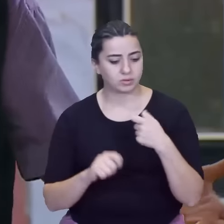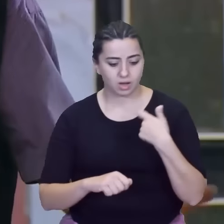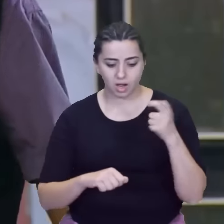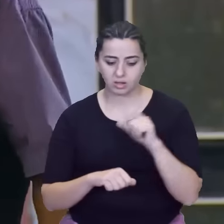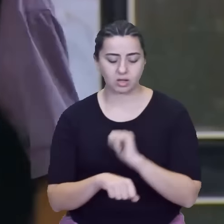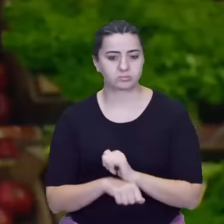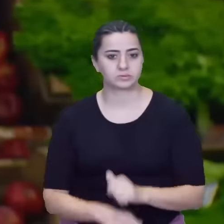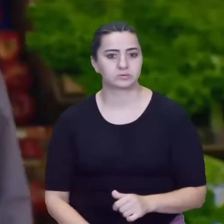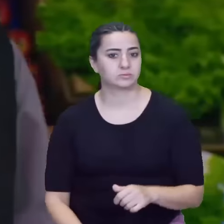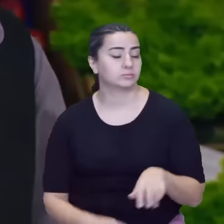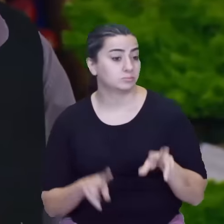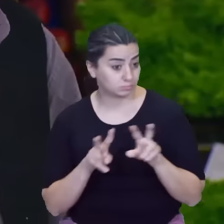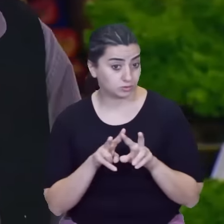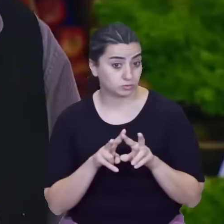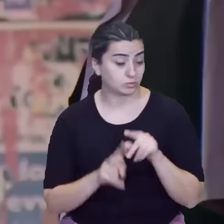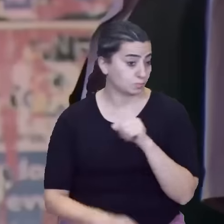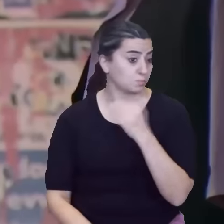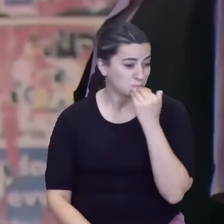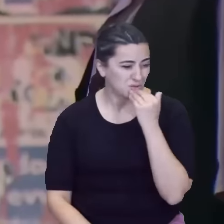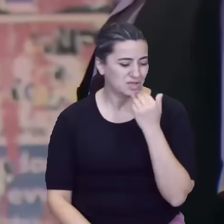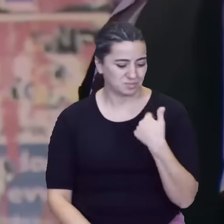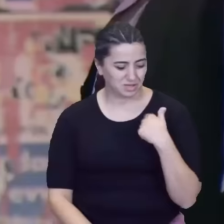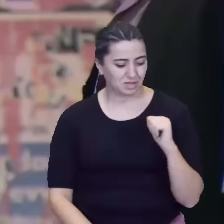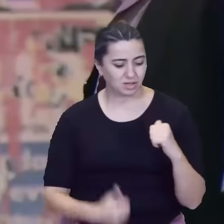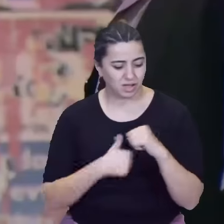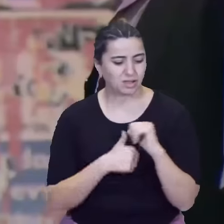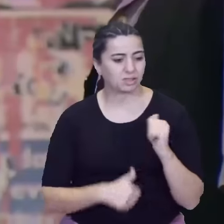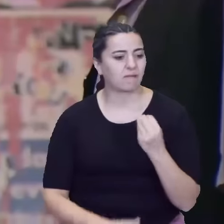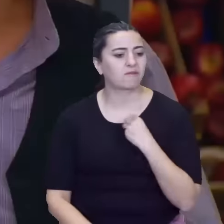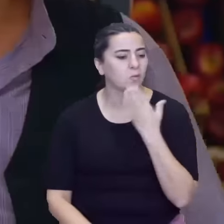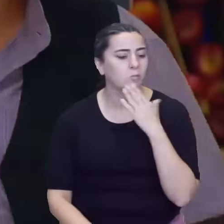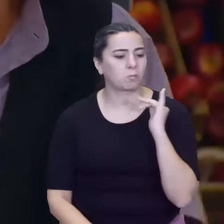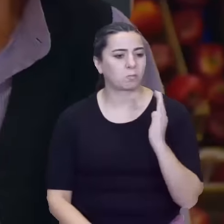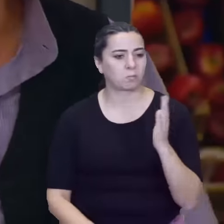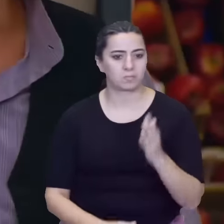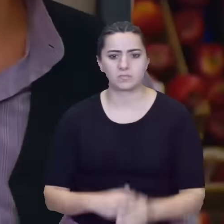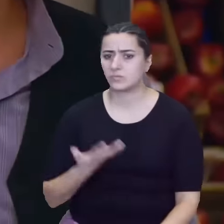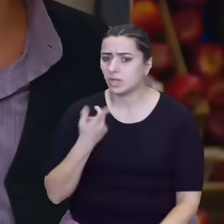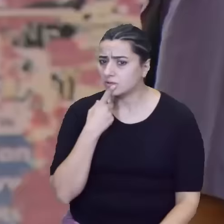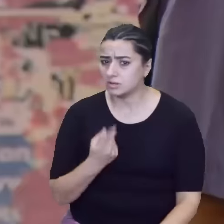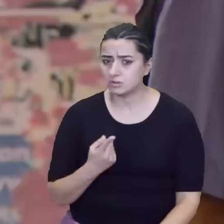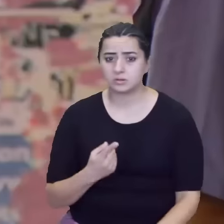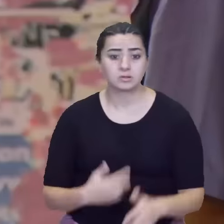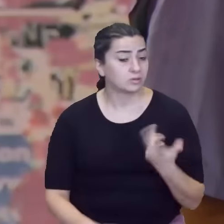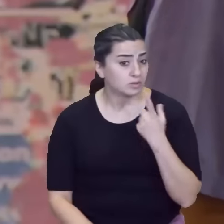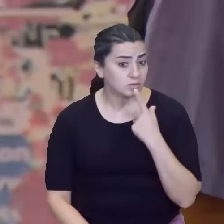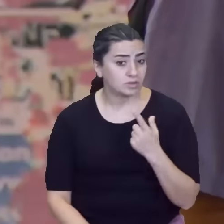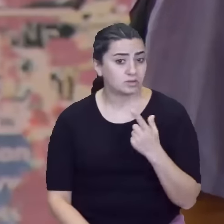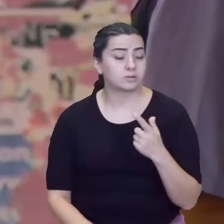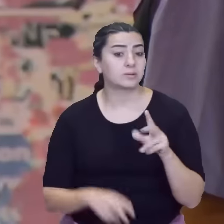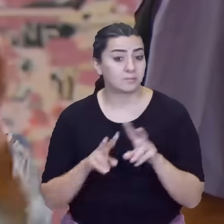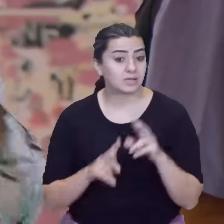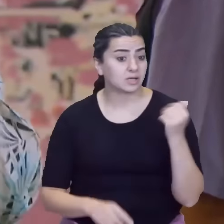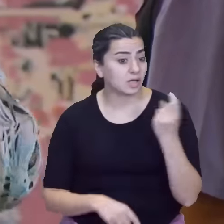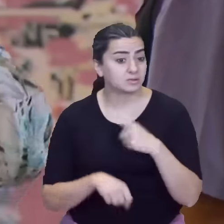6 aydan başlar. Mesut, şu peynir kadar karına kıymet vermedin, bravo. Ya ne dedik şimdi kızım? Ne mi dedin? Ya